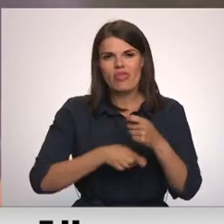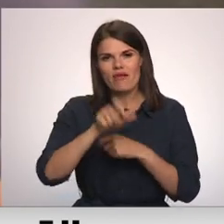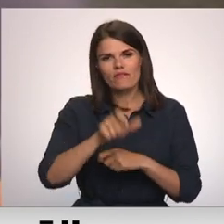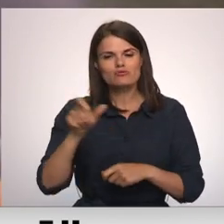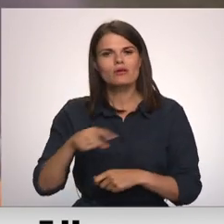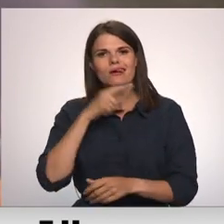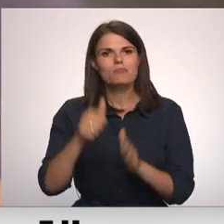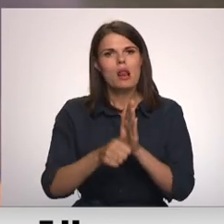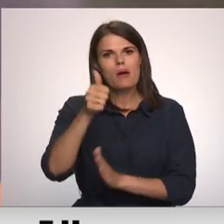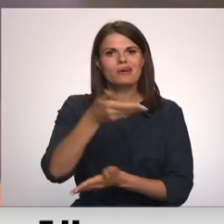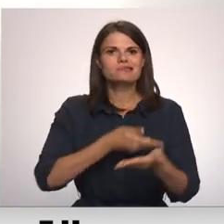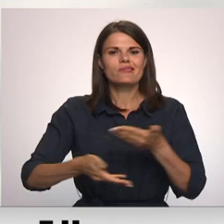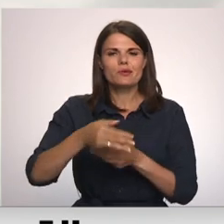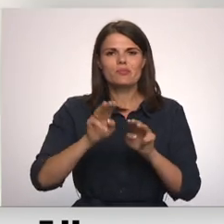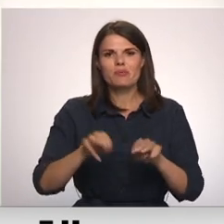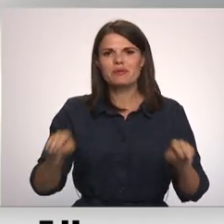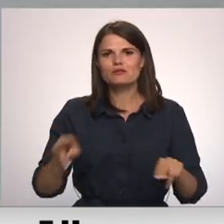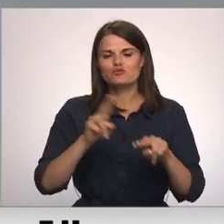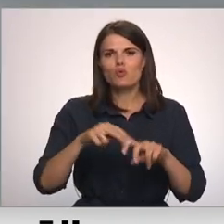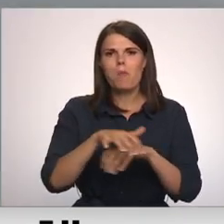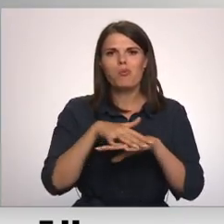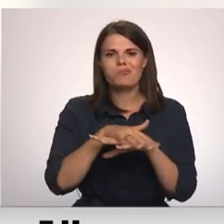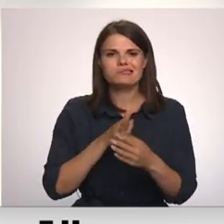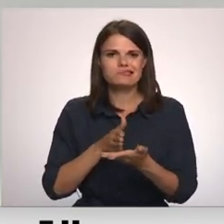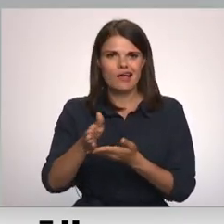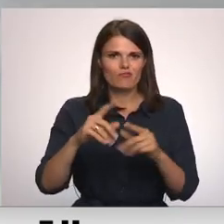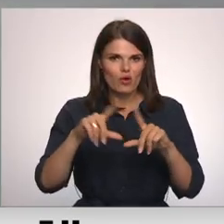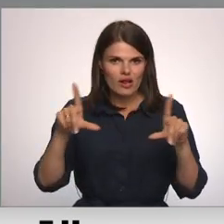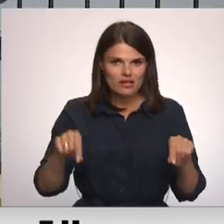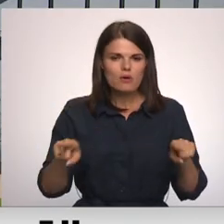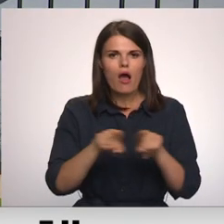labāku sadarbību starp ministrijām un publiskā sektora iestādēm, kā arī starp